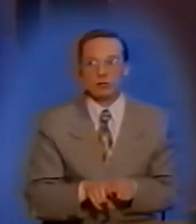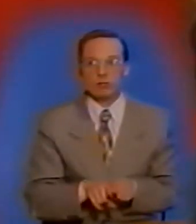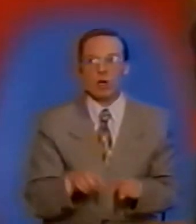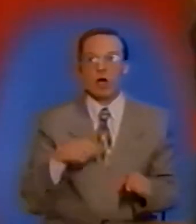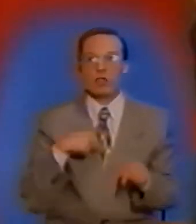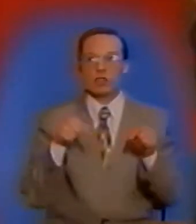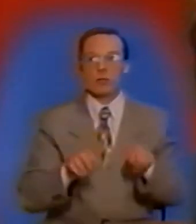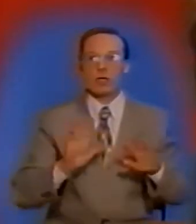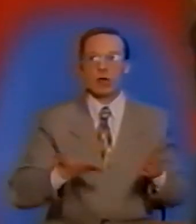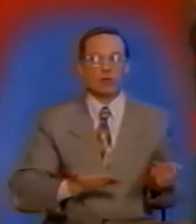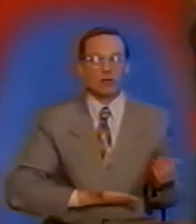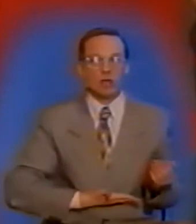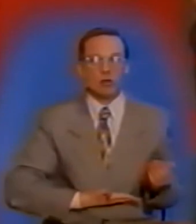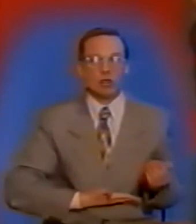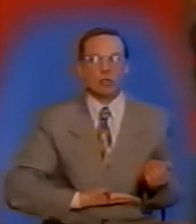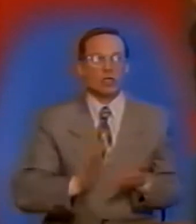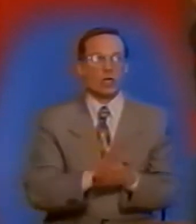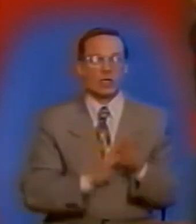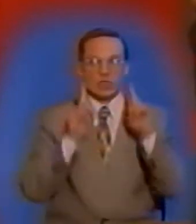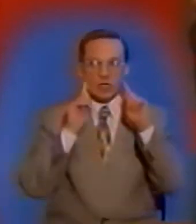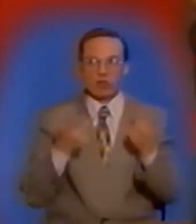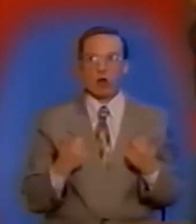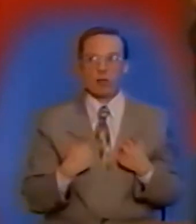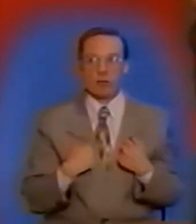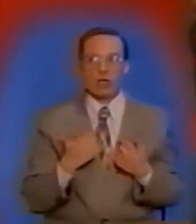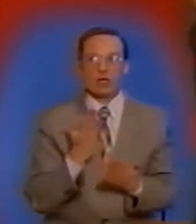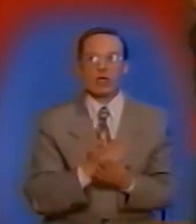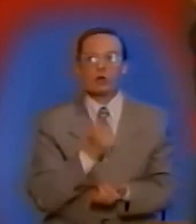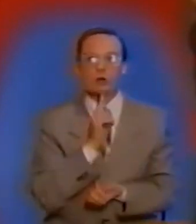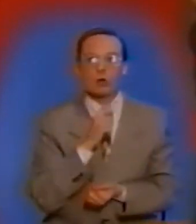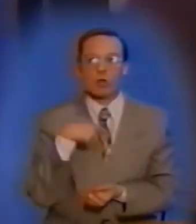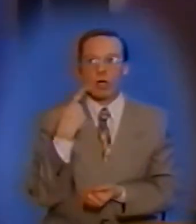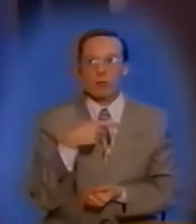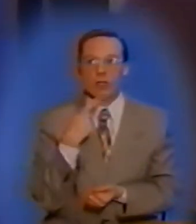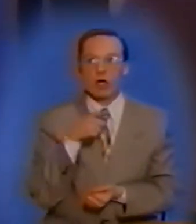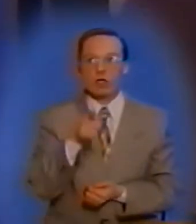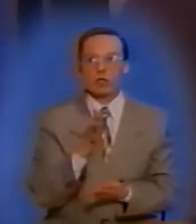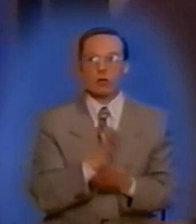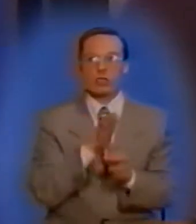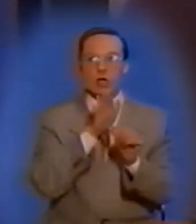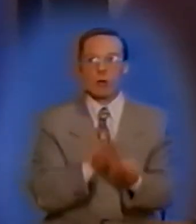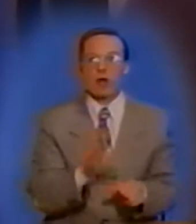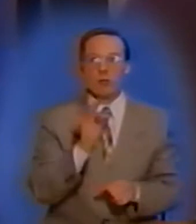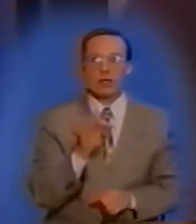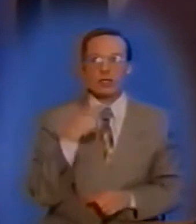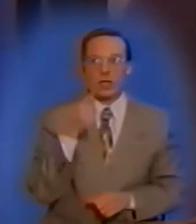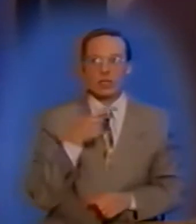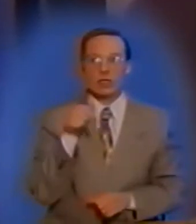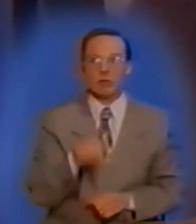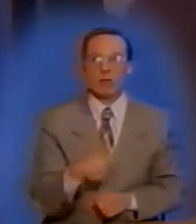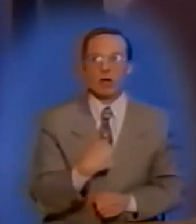Aš dabar kaip gyvenu, niekas nežino apie mane. Tai yra sunku kalbėti, kad tu esi diskriminuojamas. Bet sakykim, dabar aš